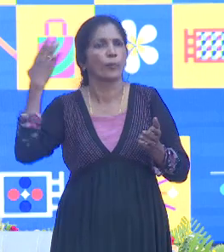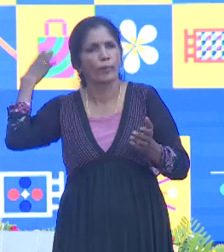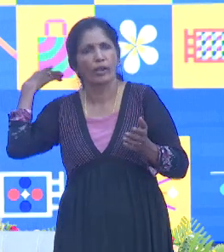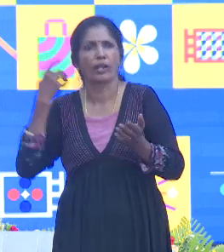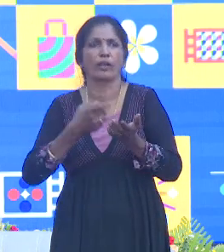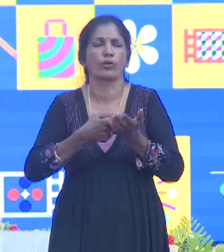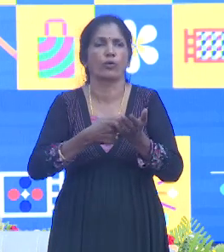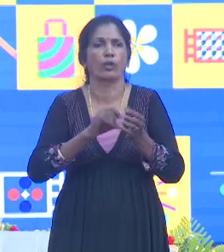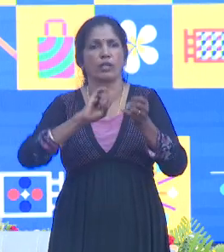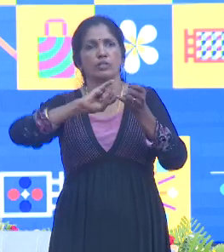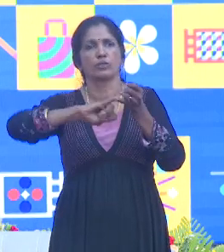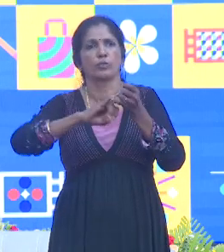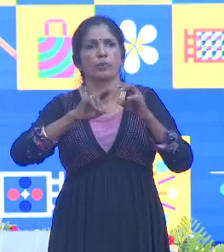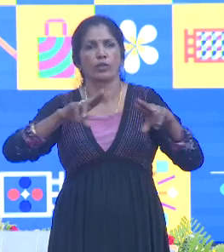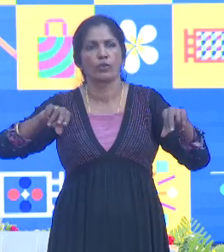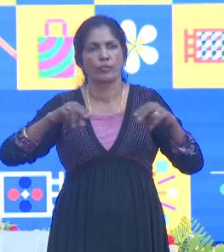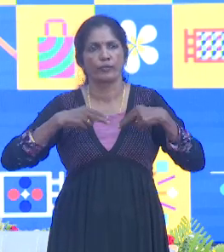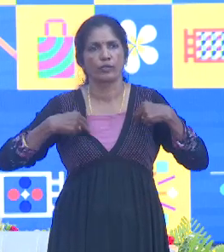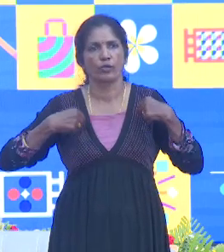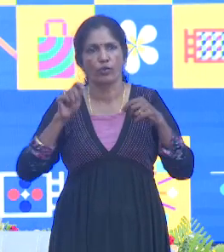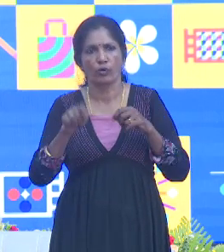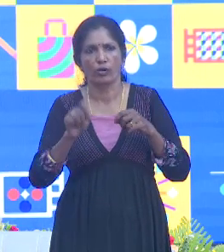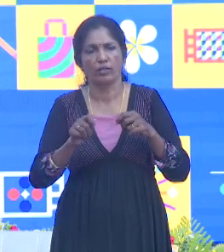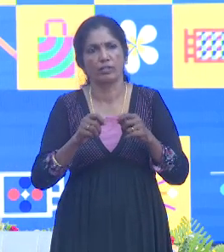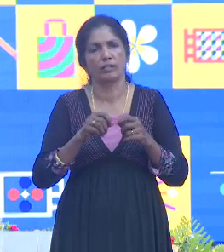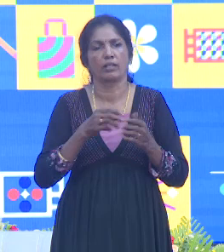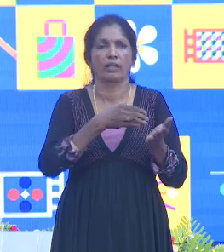Court of the Windum Radigim Undai